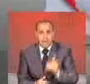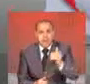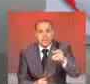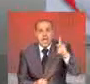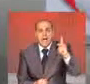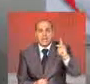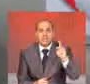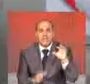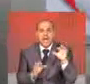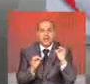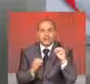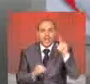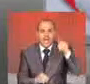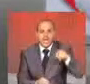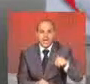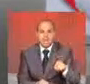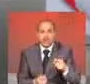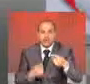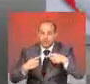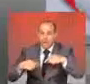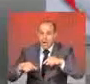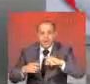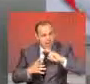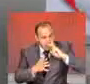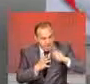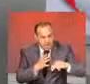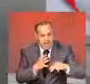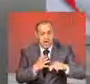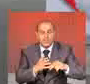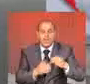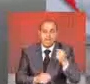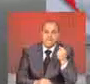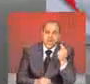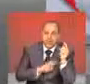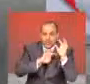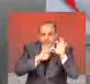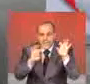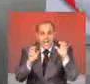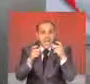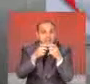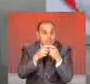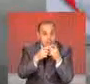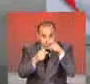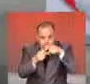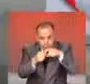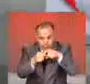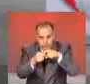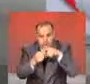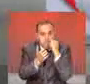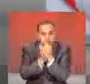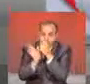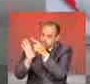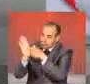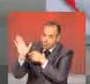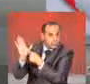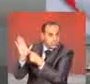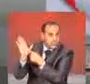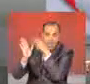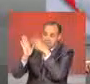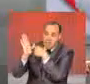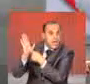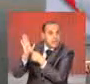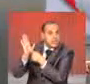بعد أكثر من 10 أيام من الاجتماعات، اتفقت نحو 190 دولة اليوم على البنود الأساسية